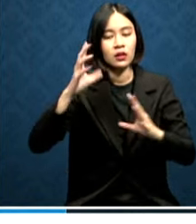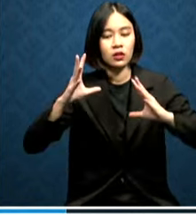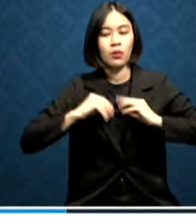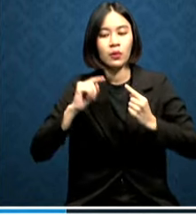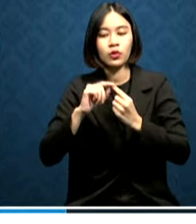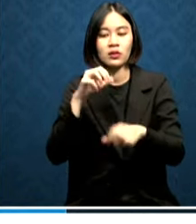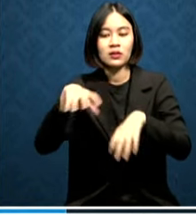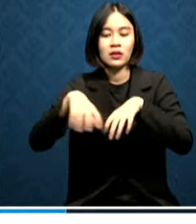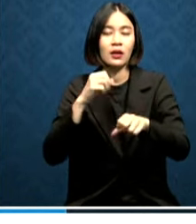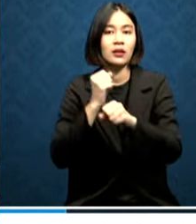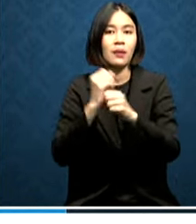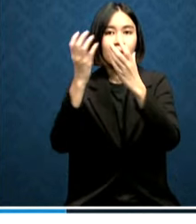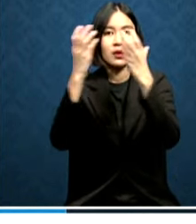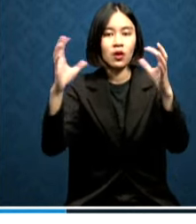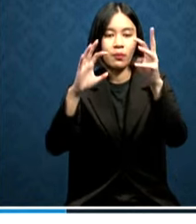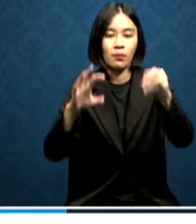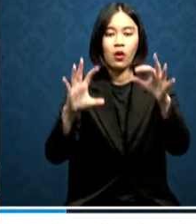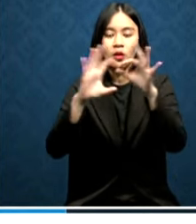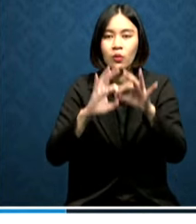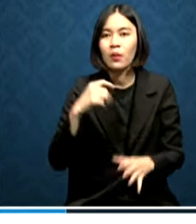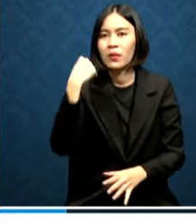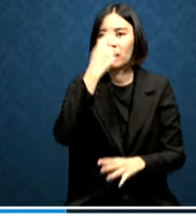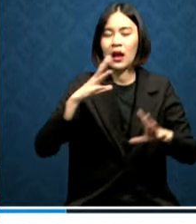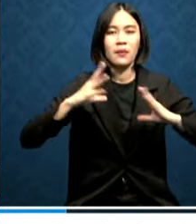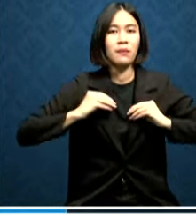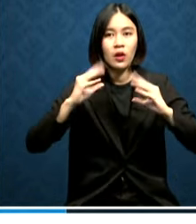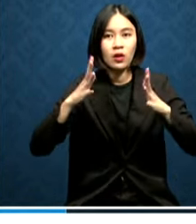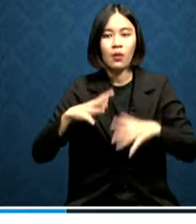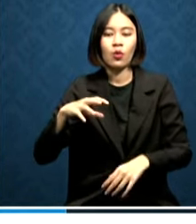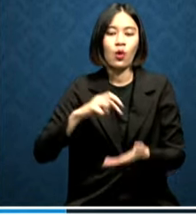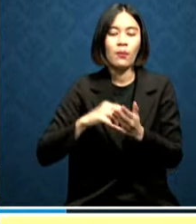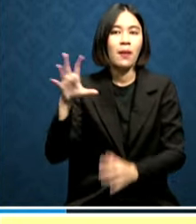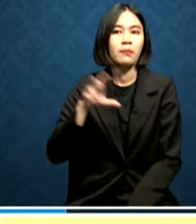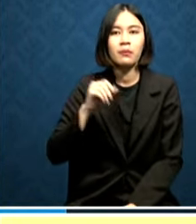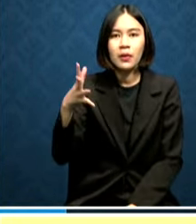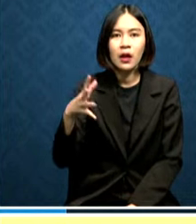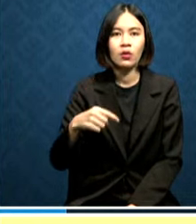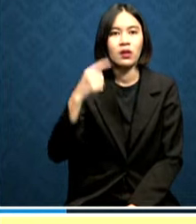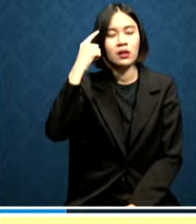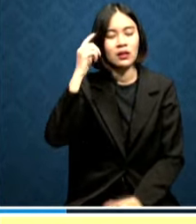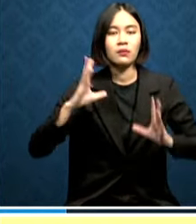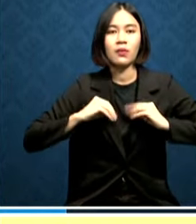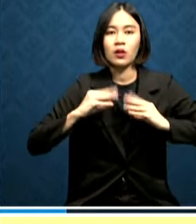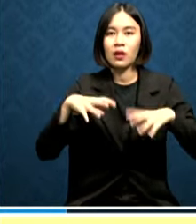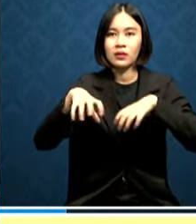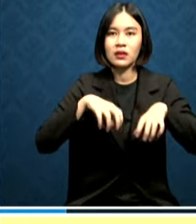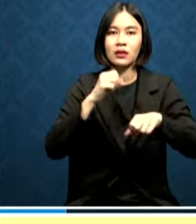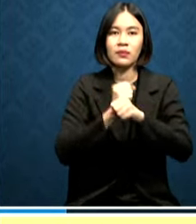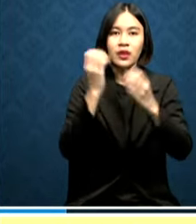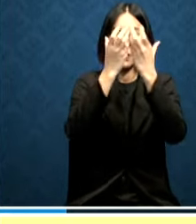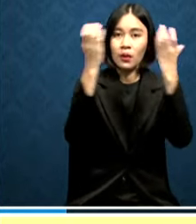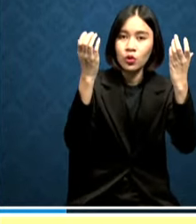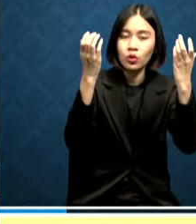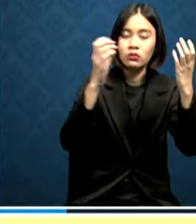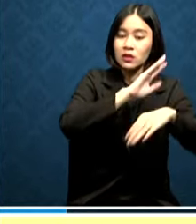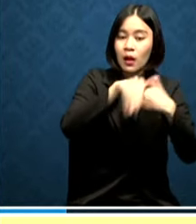ำรัฐธรรมนูญล็อกตาหรือคนที่ไม่เห็นชอบไปโหวตไม่เอาด้วยนะฮะเขาไม่เห็นด้วยกับการจัดทำรัฐธรรมนูญทั้งฉบับหรือเข